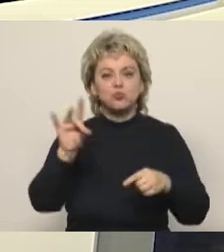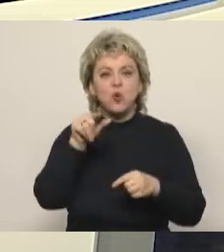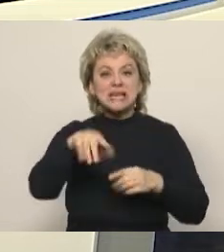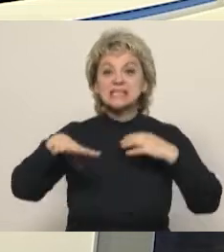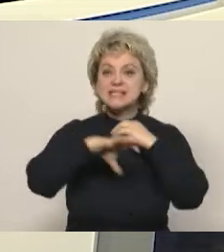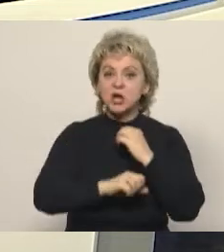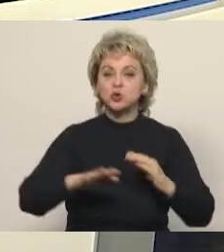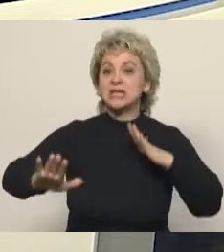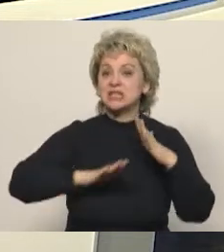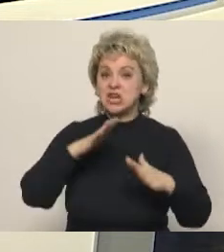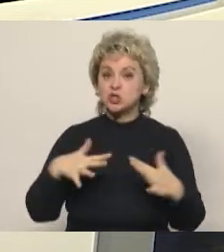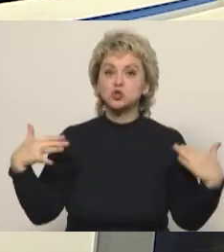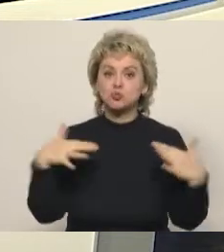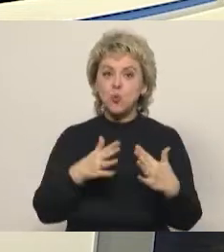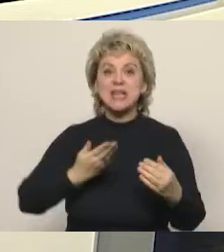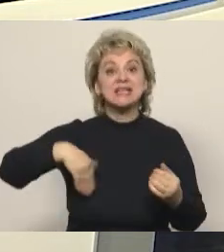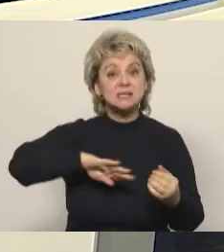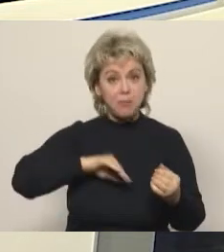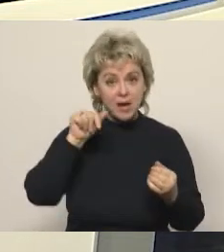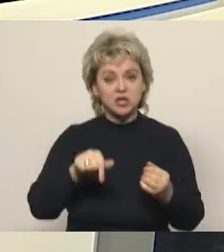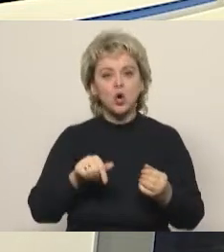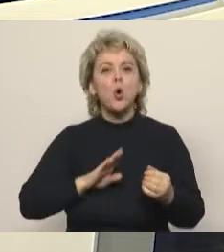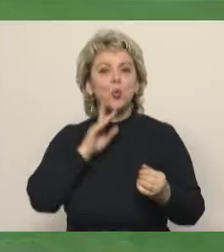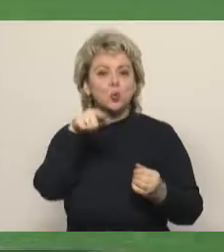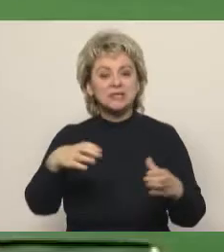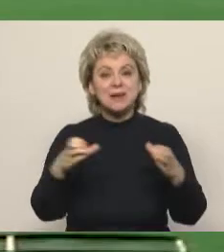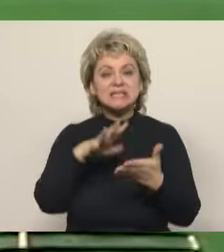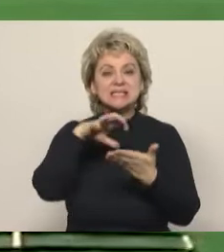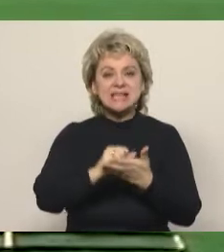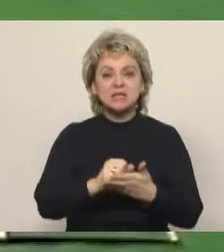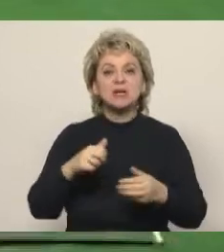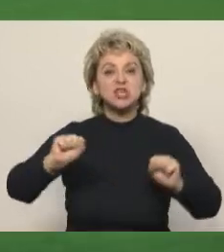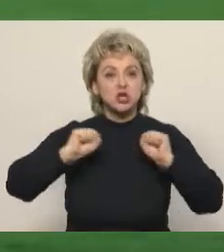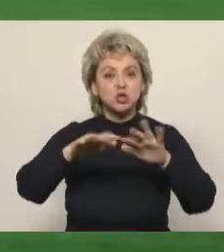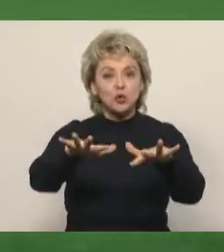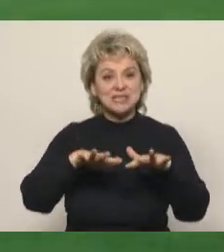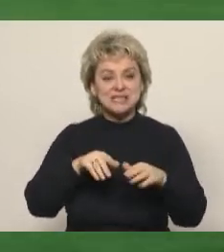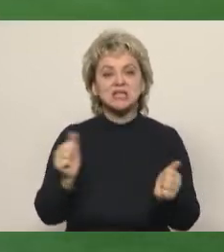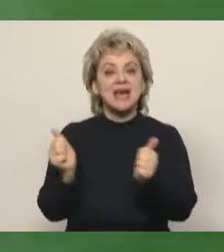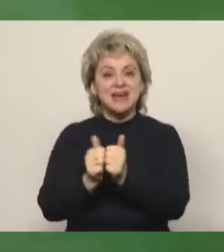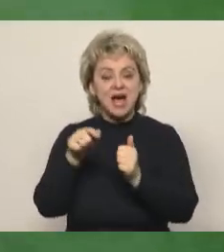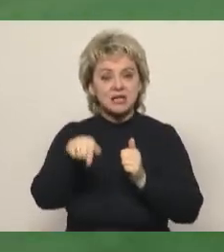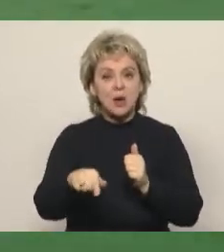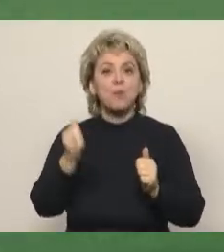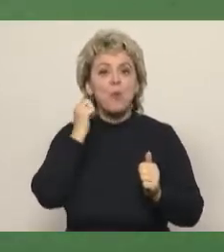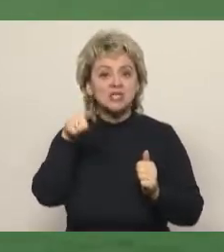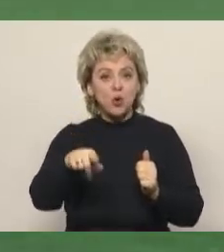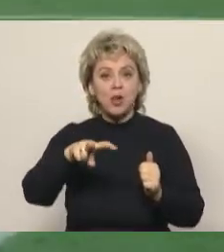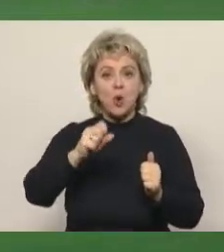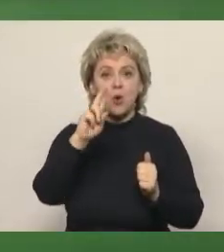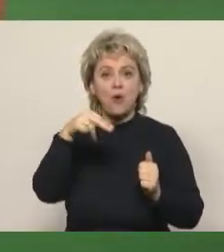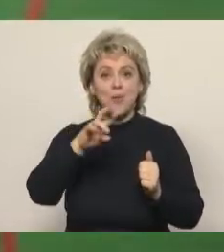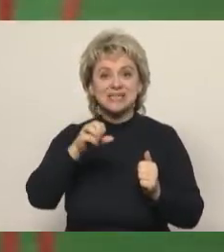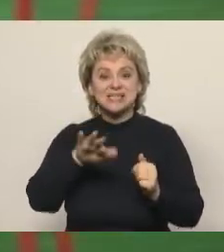на заключительном тренировочном сборе в Испании. Утром команда занимается в тренажерном зале, по соседству, кстати, с московским